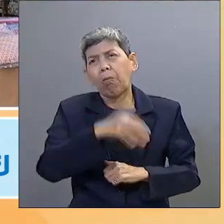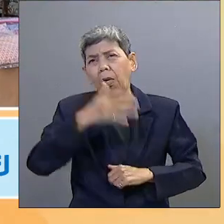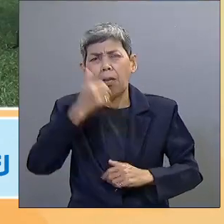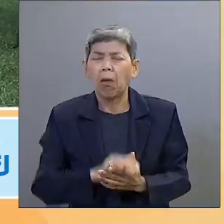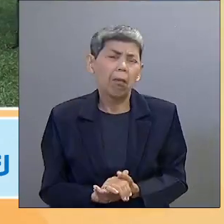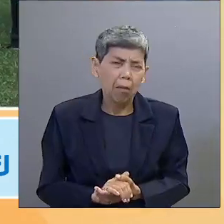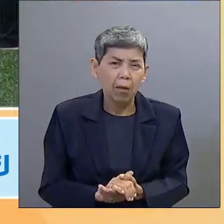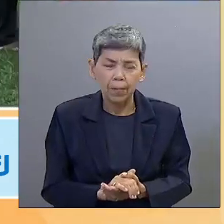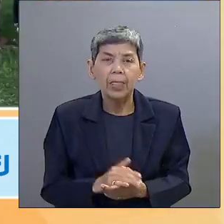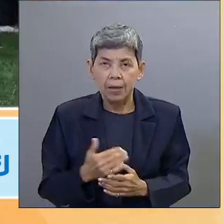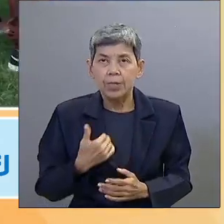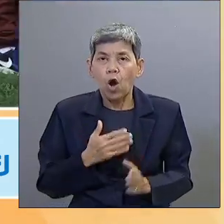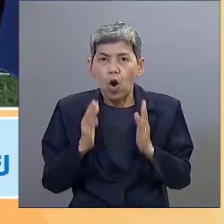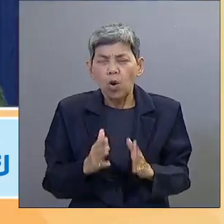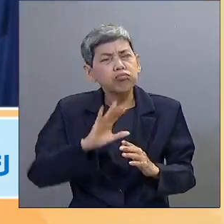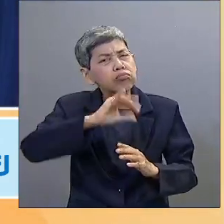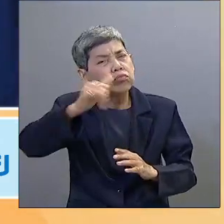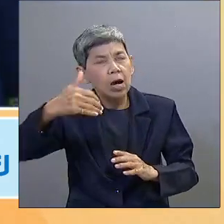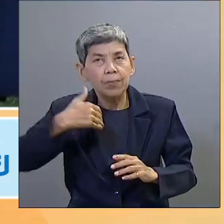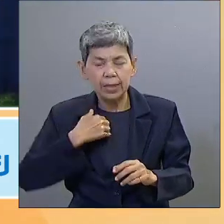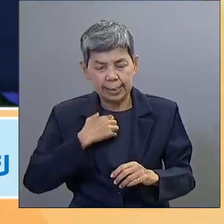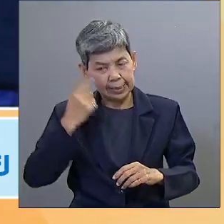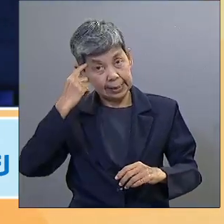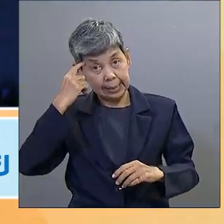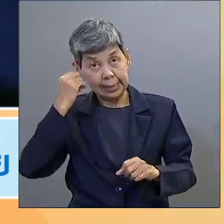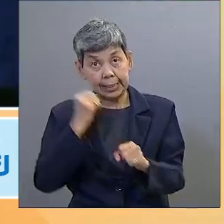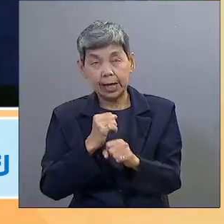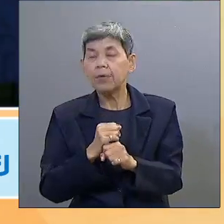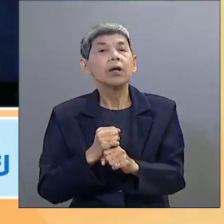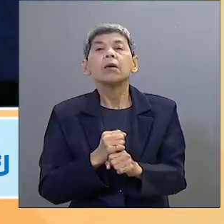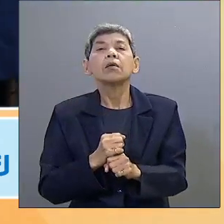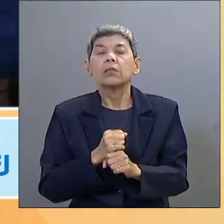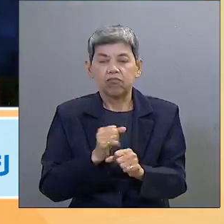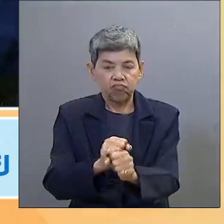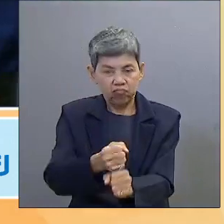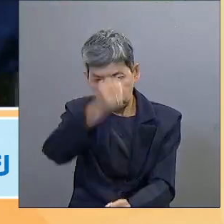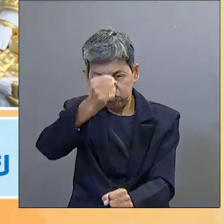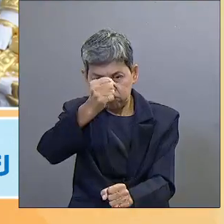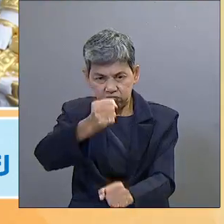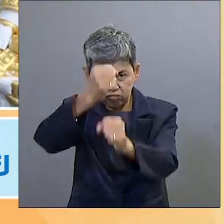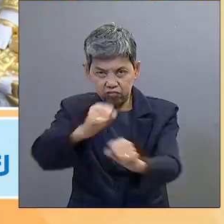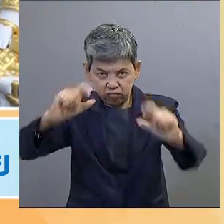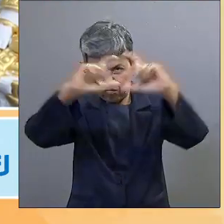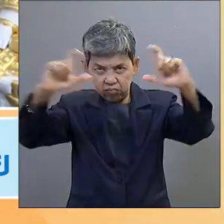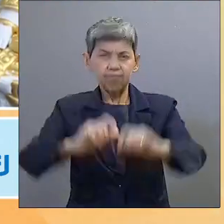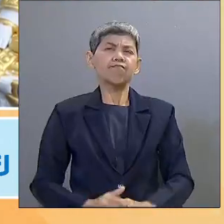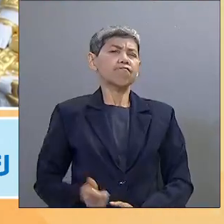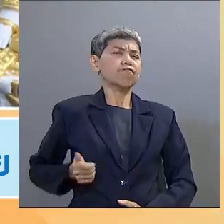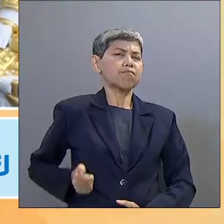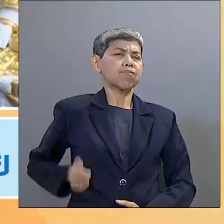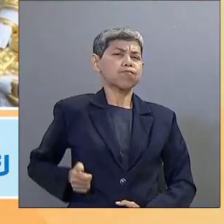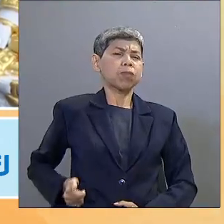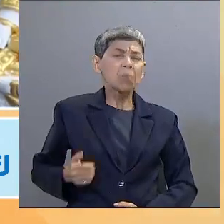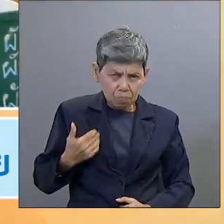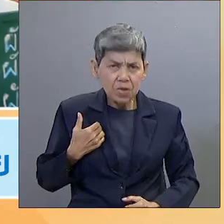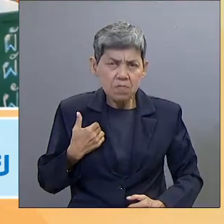ใช่นะคะบางคนก็มันก็จะมีอยู่บางคนที่แก้ไขปัญหาด้วยการตัดใจซื้อขาตั้งกล้องไปเลยแล้วก็ตั้งกล้องถ่ายรูปเองนะคะมีเห